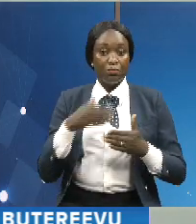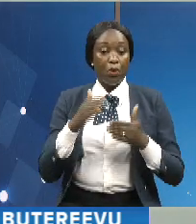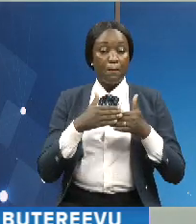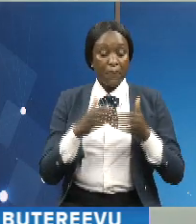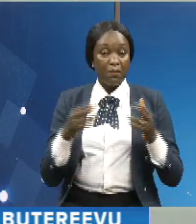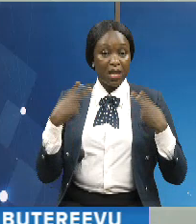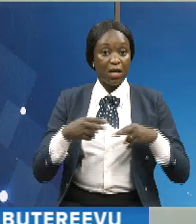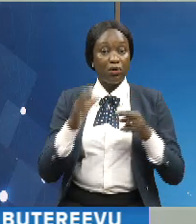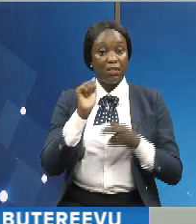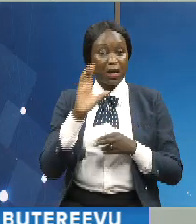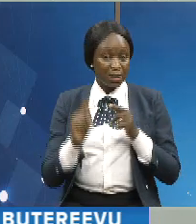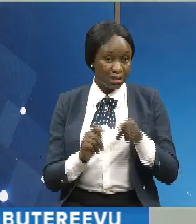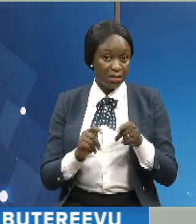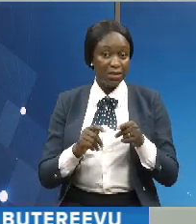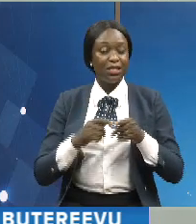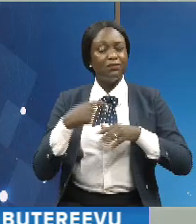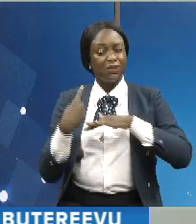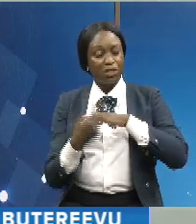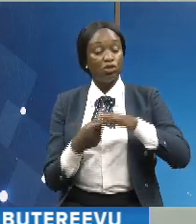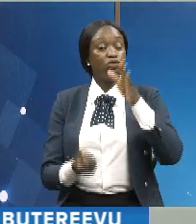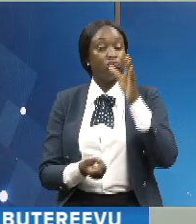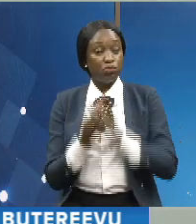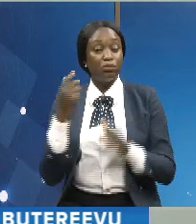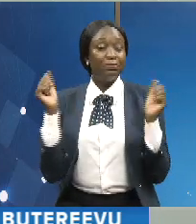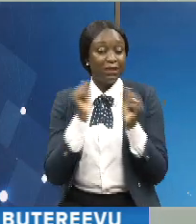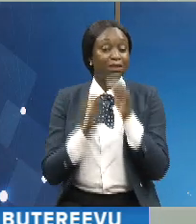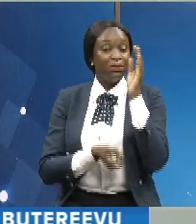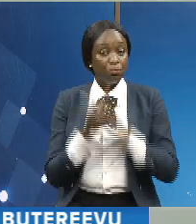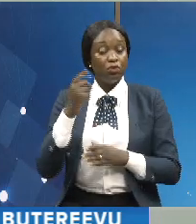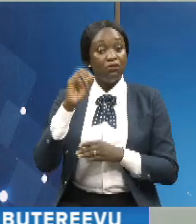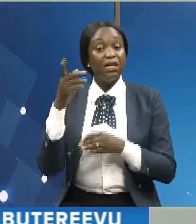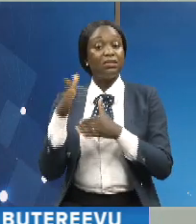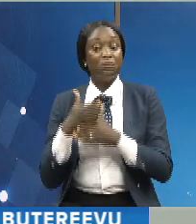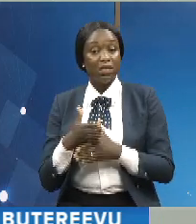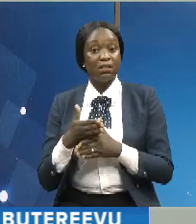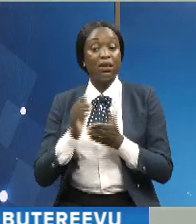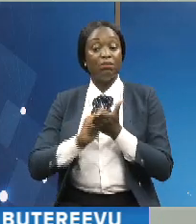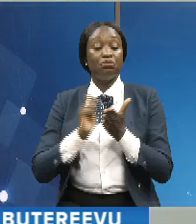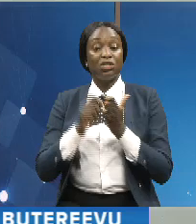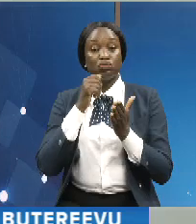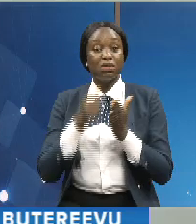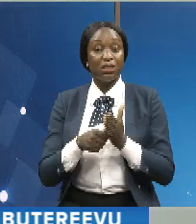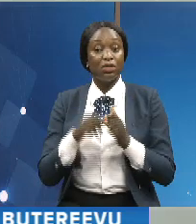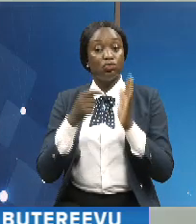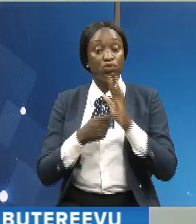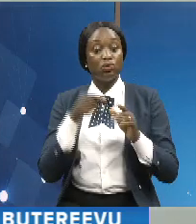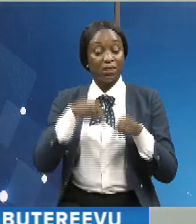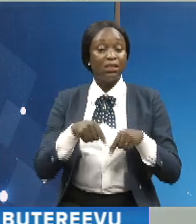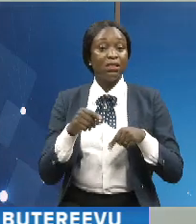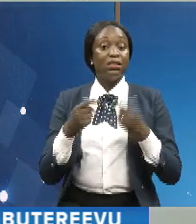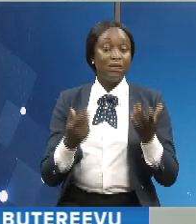Act nti wabeerawo ekirwadde nga pandemic ekisooka minisita alina okukola ekiragiro ekiraga nti buno obulwadde buli epidemic mu